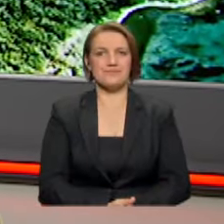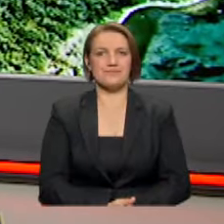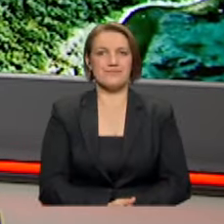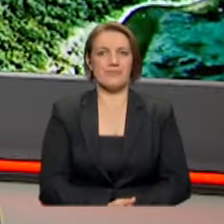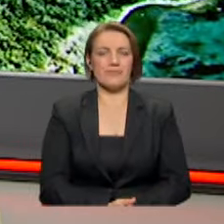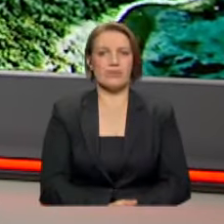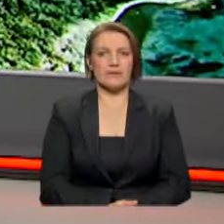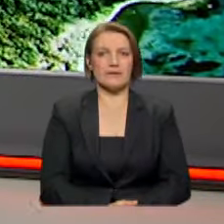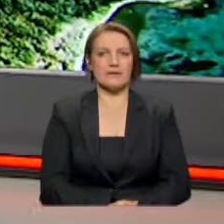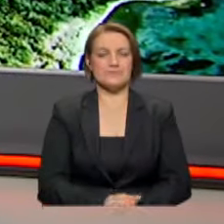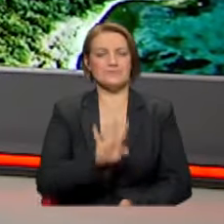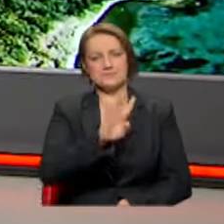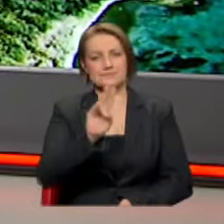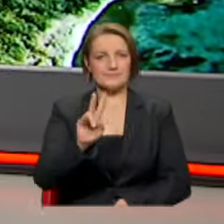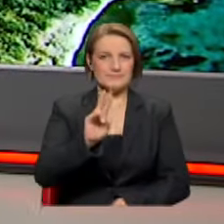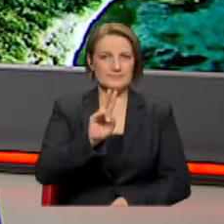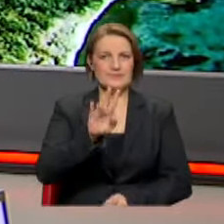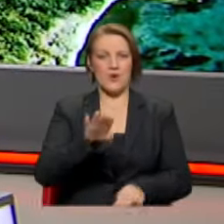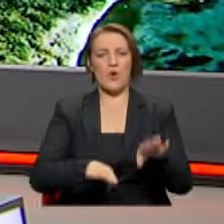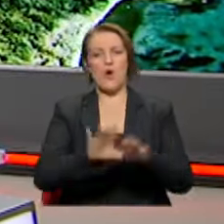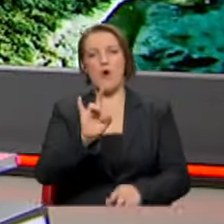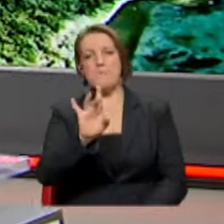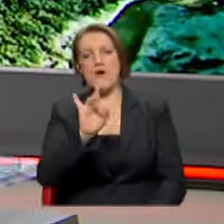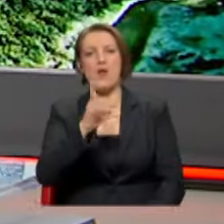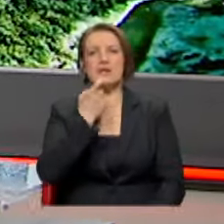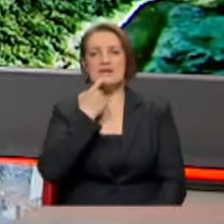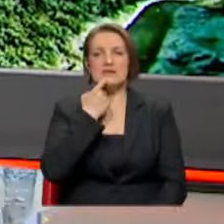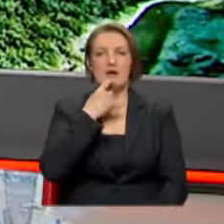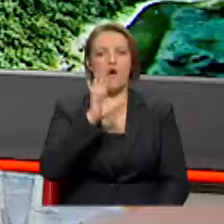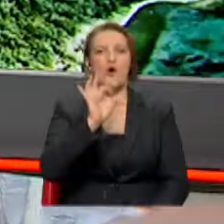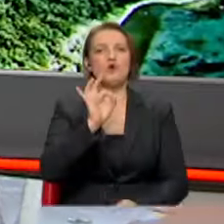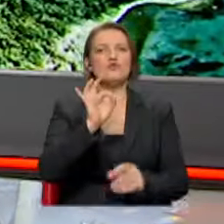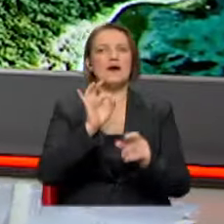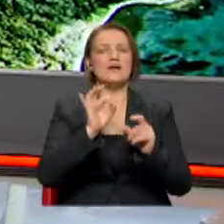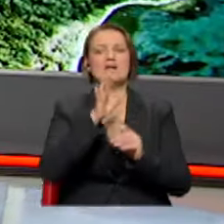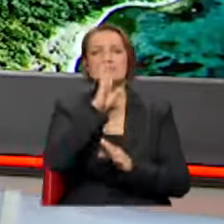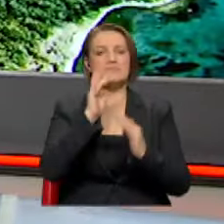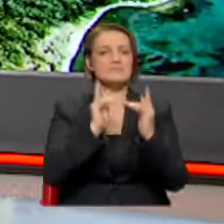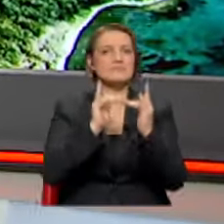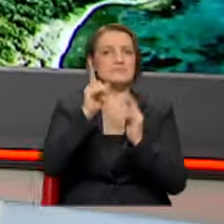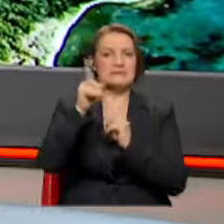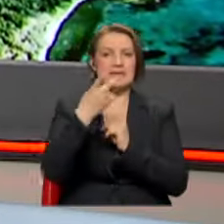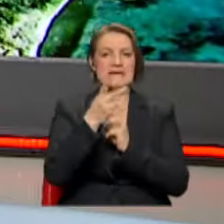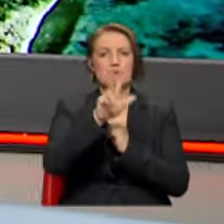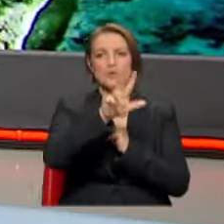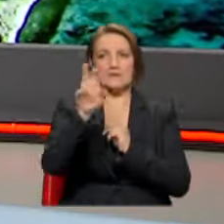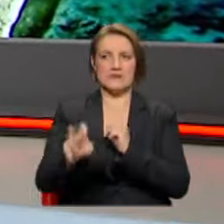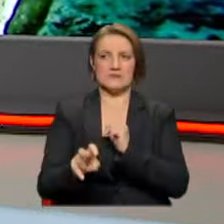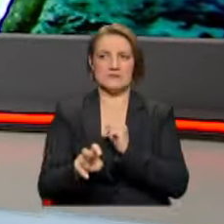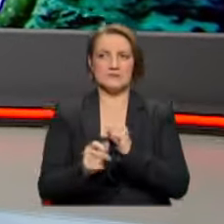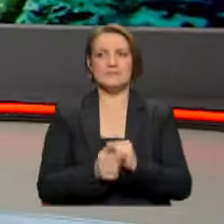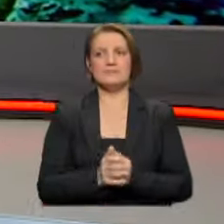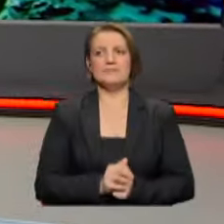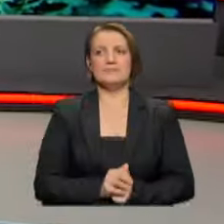Eee 41 42 aşağı yukarı 15 yıl var Osman Gazi 2038